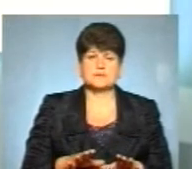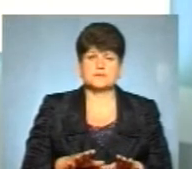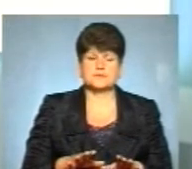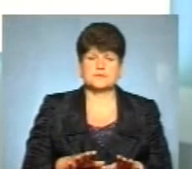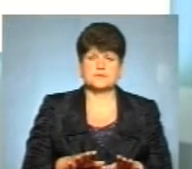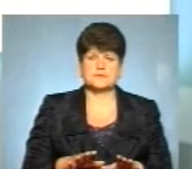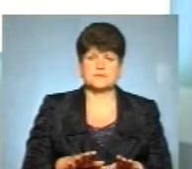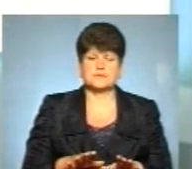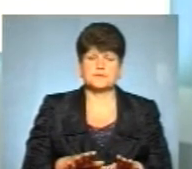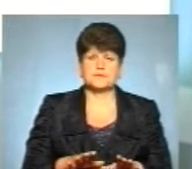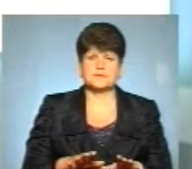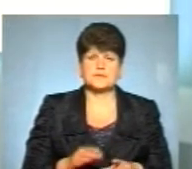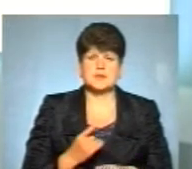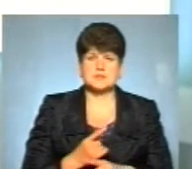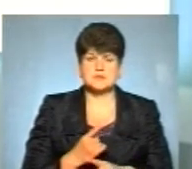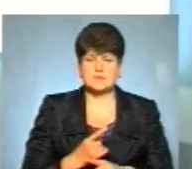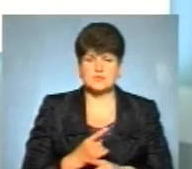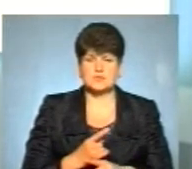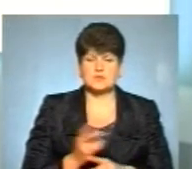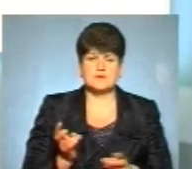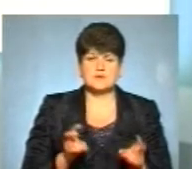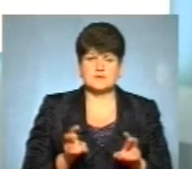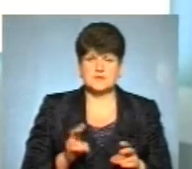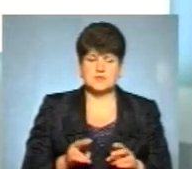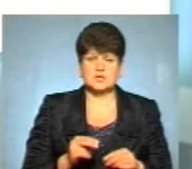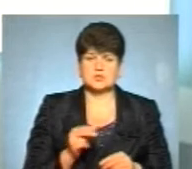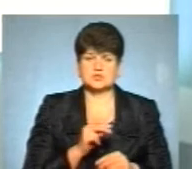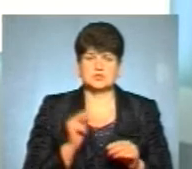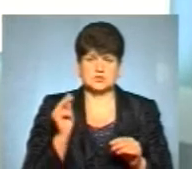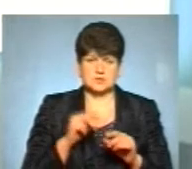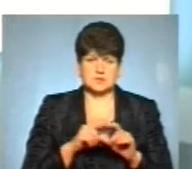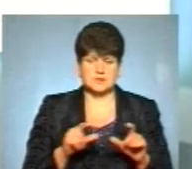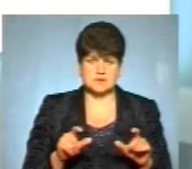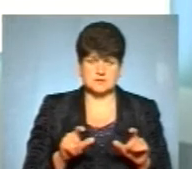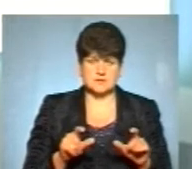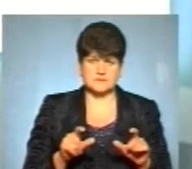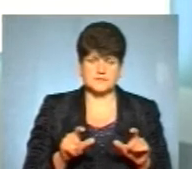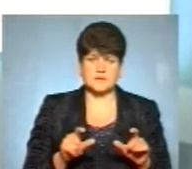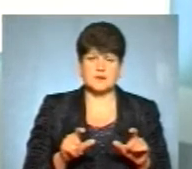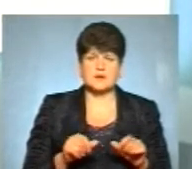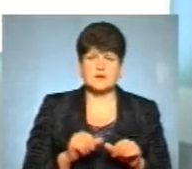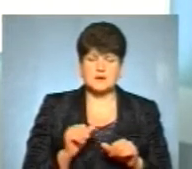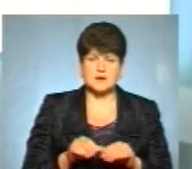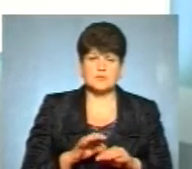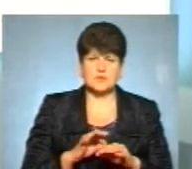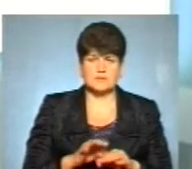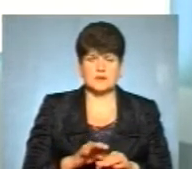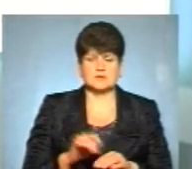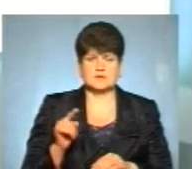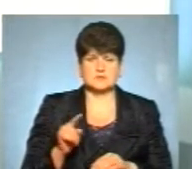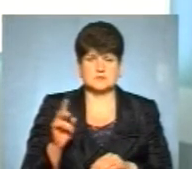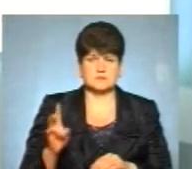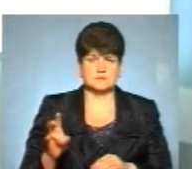саме заборона відвідування шкільних закладів, окрім проведення